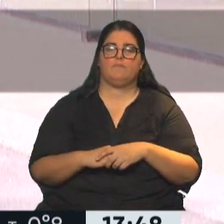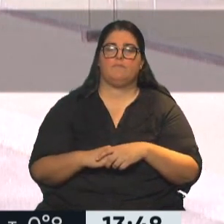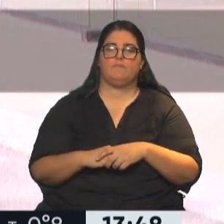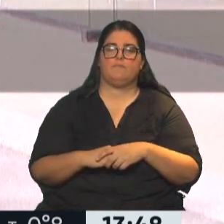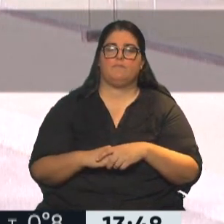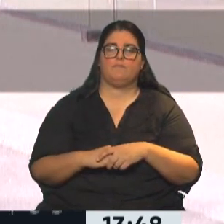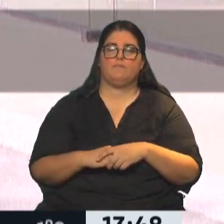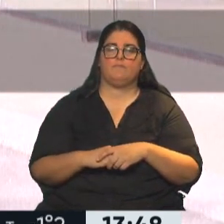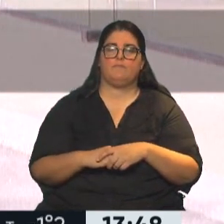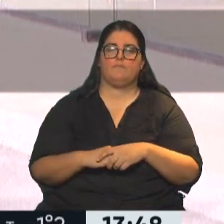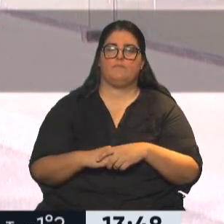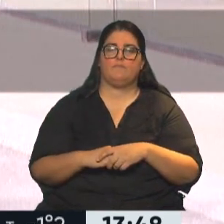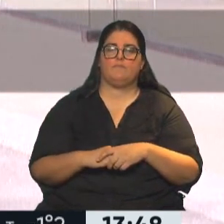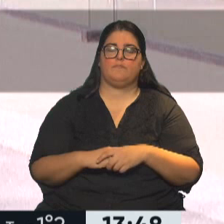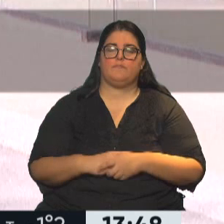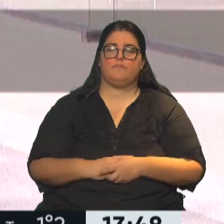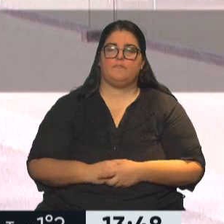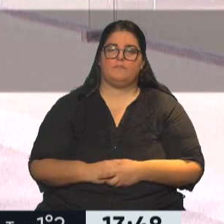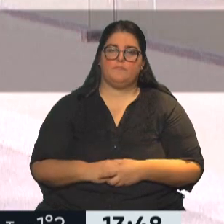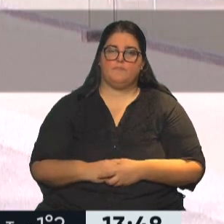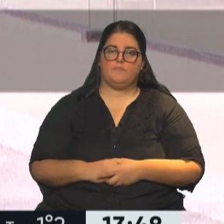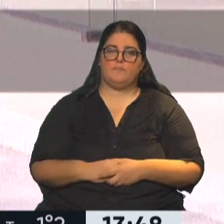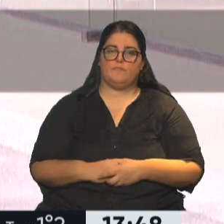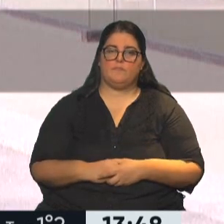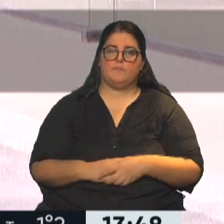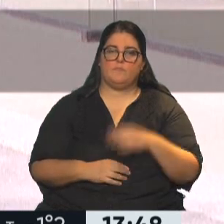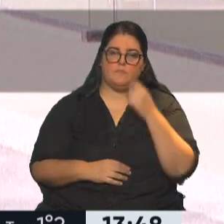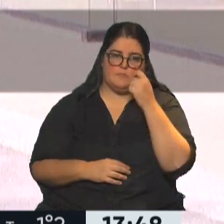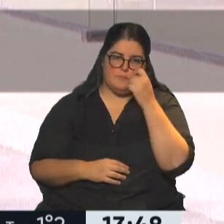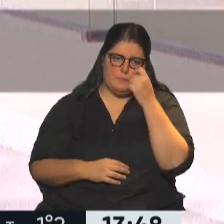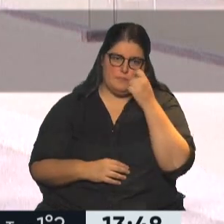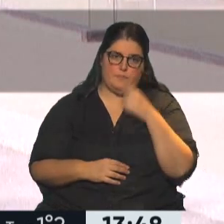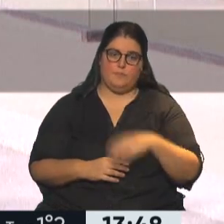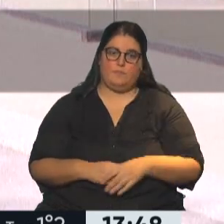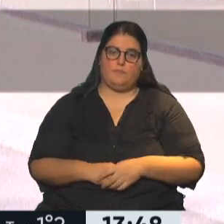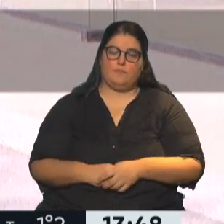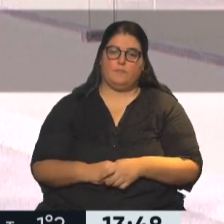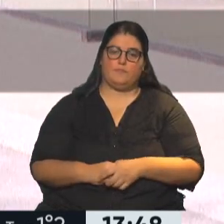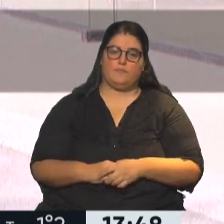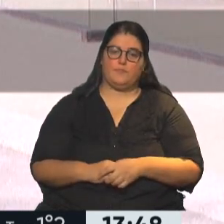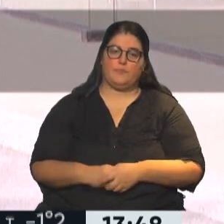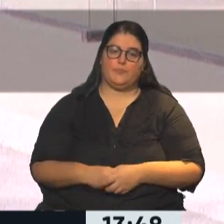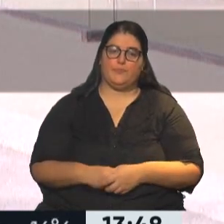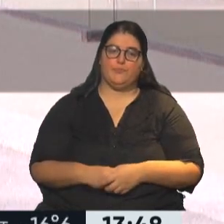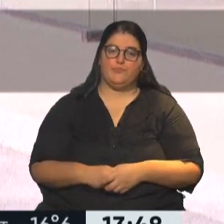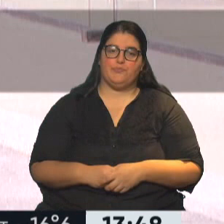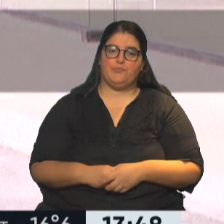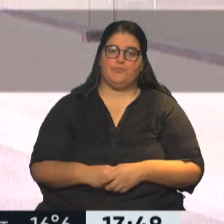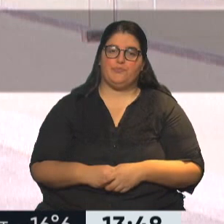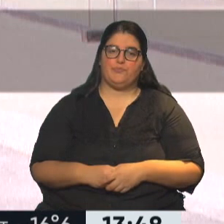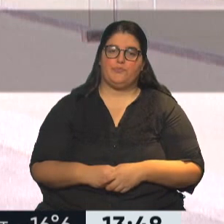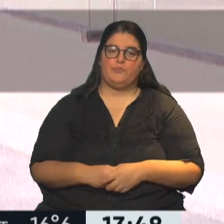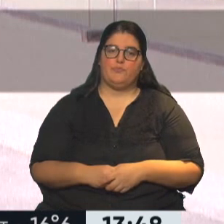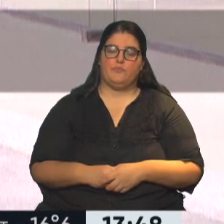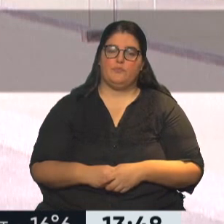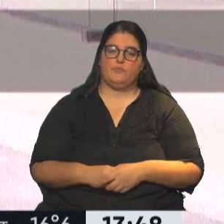plus de 6 points de moins. Ça montre à quel point ce qui se passe traditionnellement à une élection législative suivant une présidentielle, l'effet de souffle, le fait que les électeurs